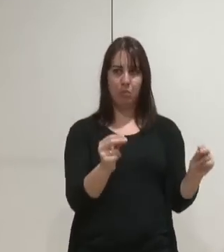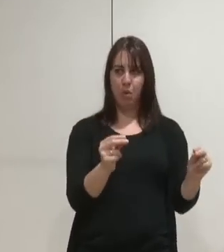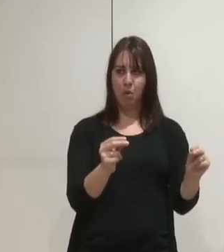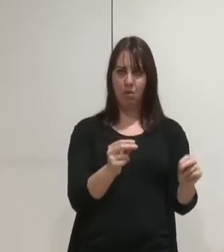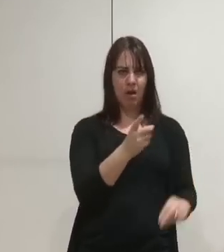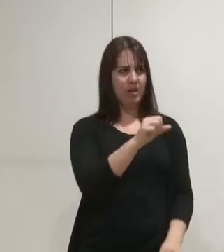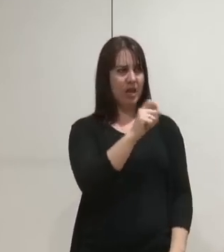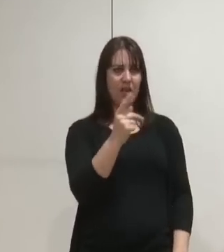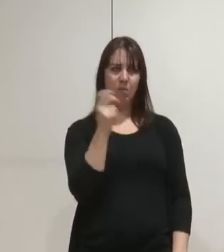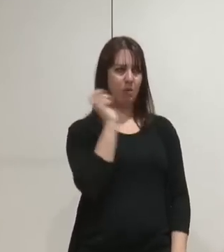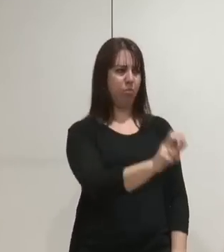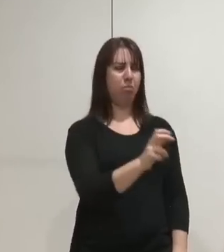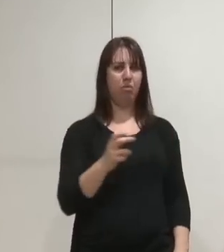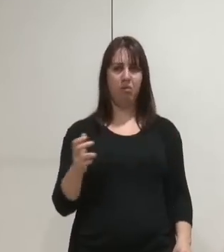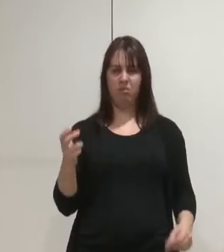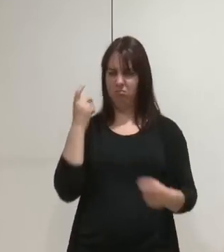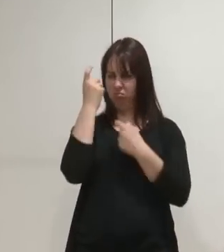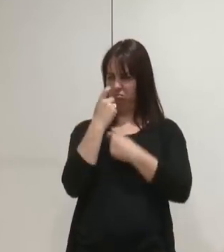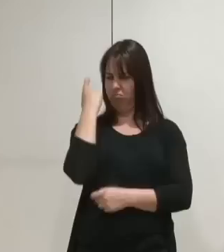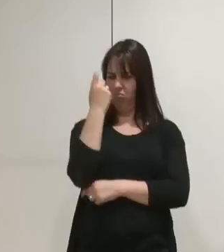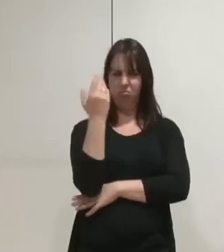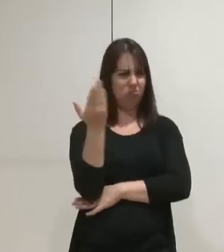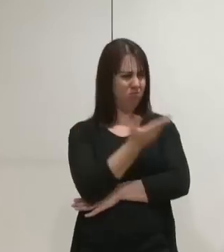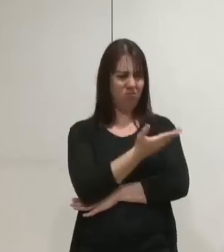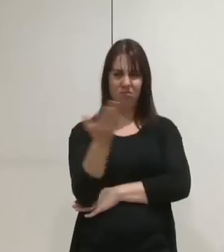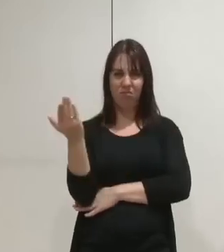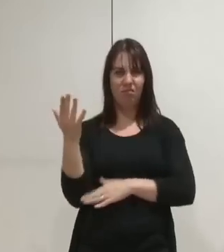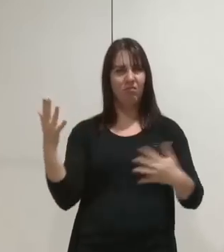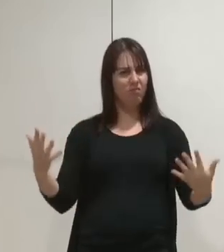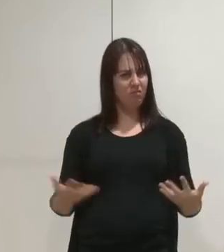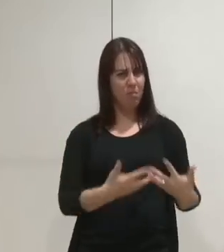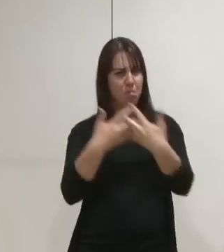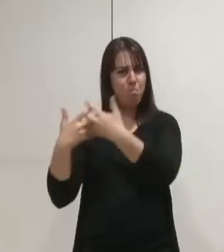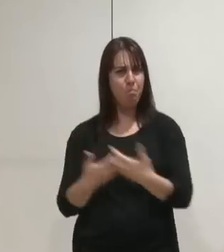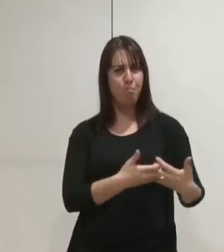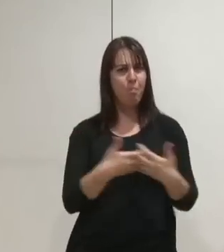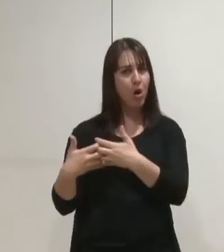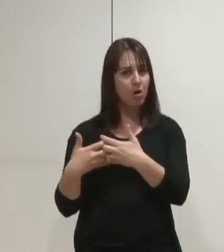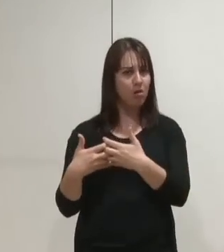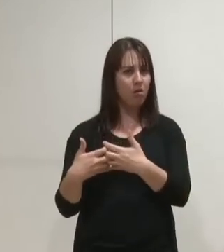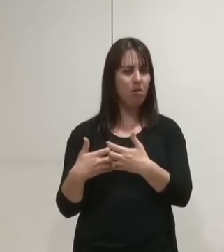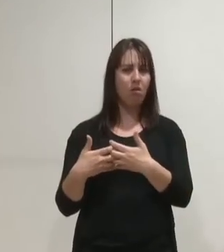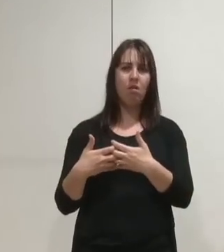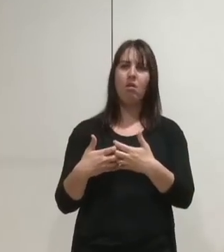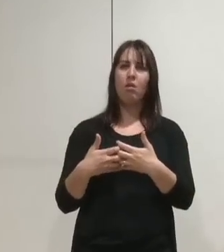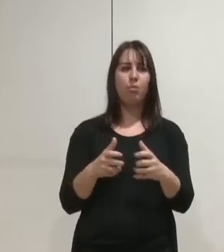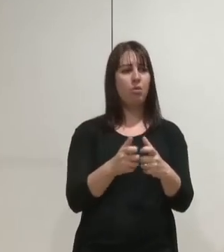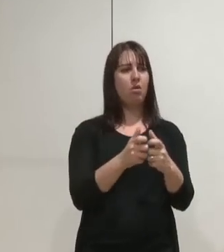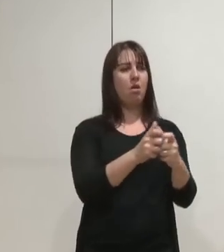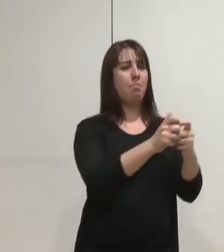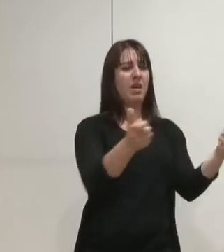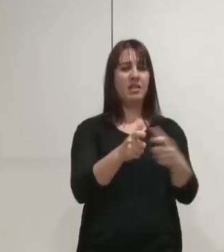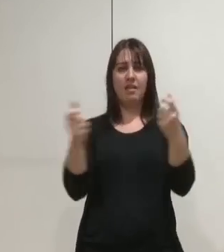DSP et on voit bien aujourd'hui à travers ce bug sur le changement de prestataire